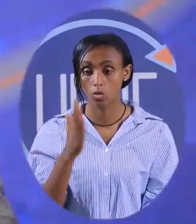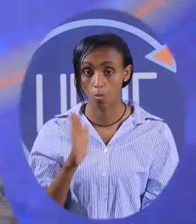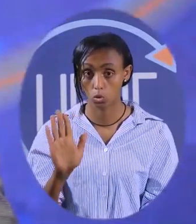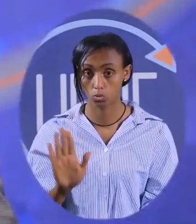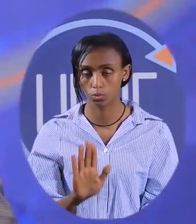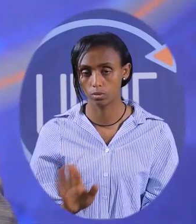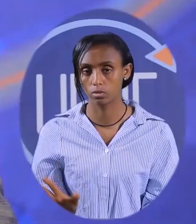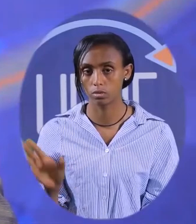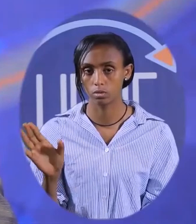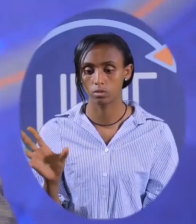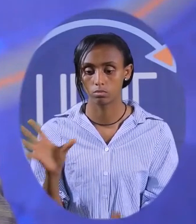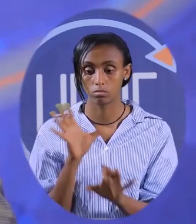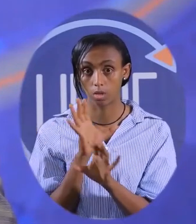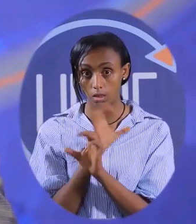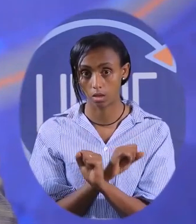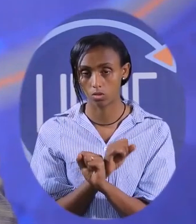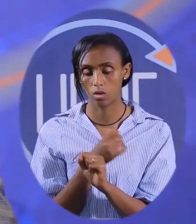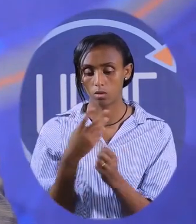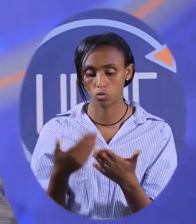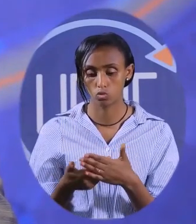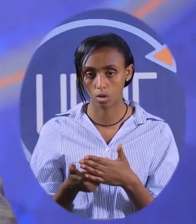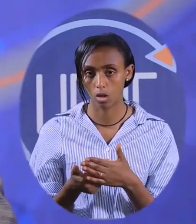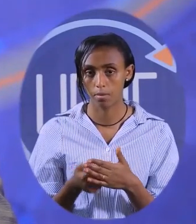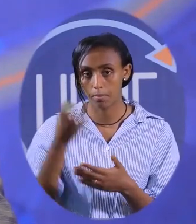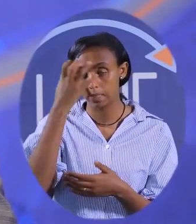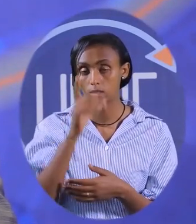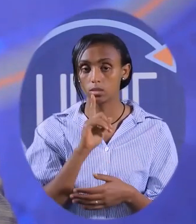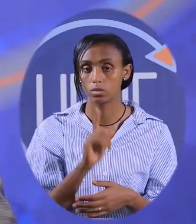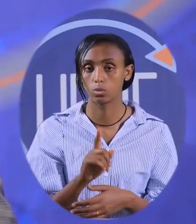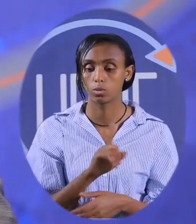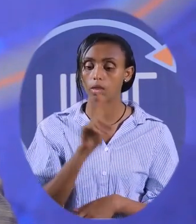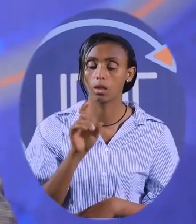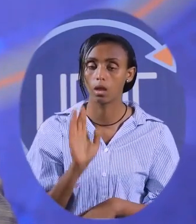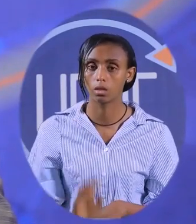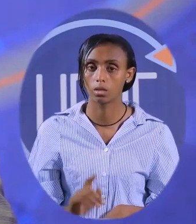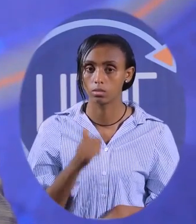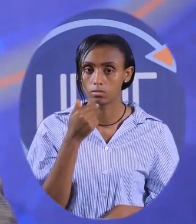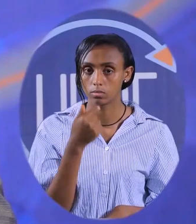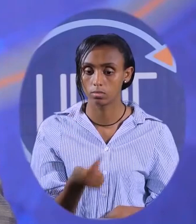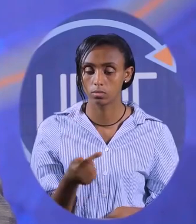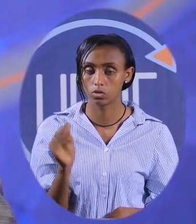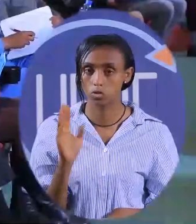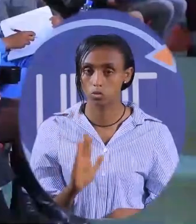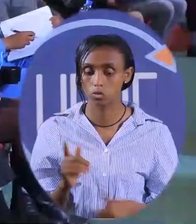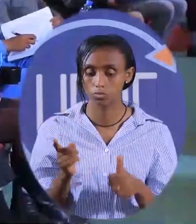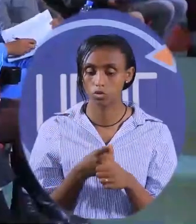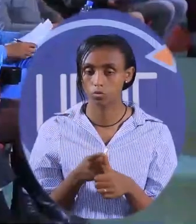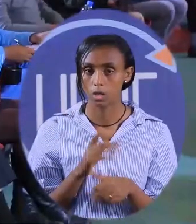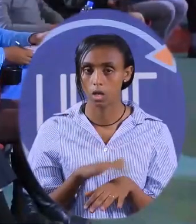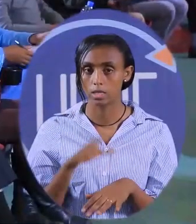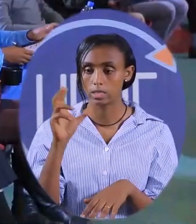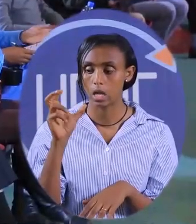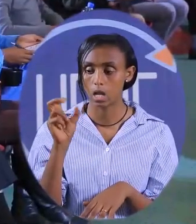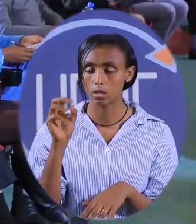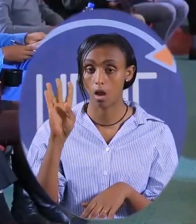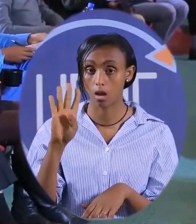ሀሳባችሁን ሰመሪ ደርሶናል። መንግስት ነው ተጠያቂው ያሉት ሰዎች መጀመሪያ ሲገቡ